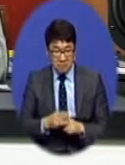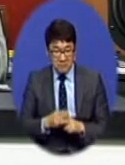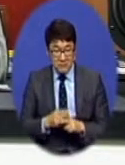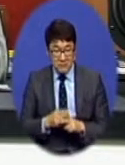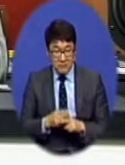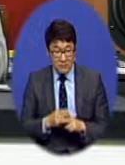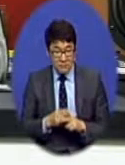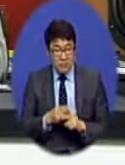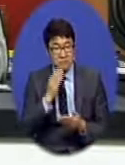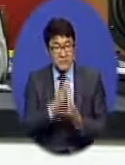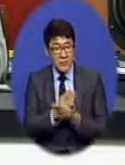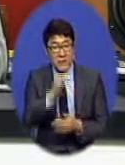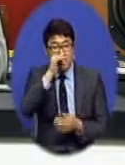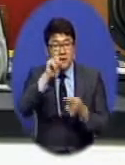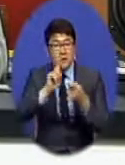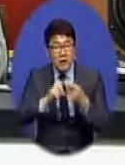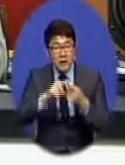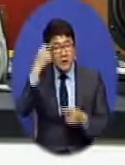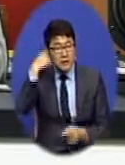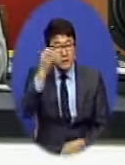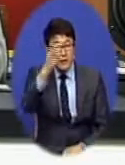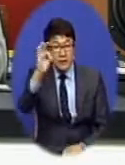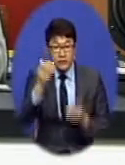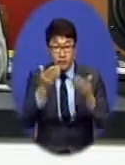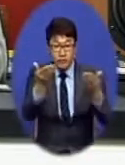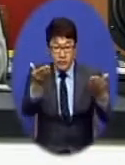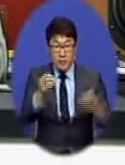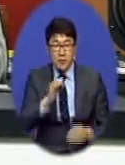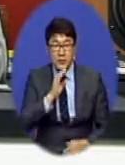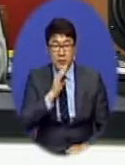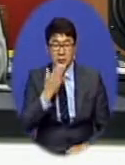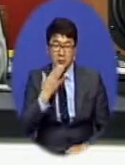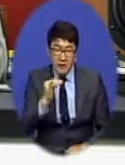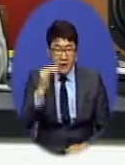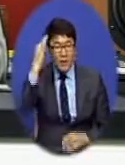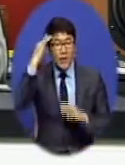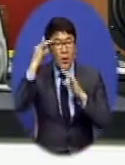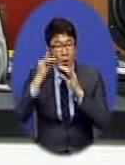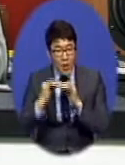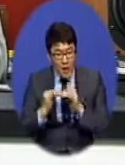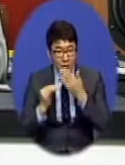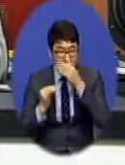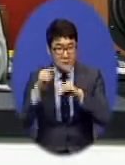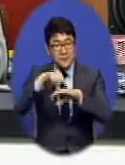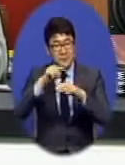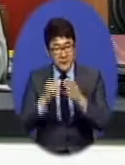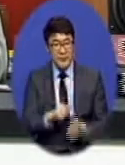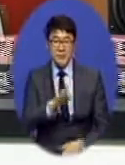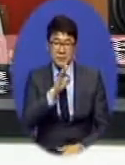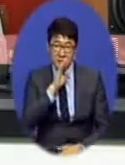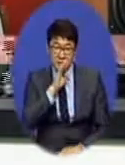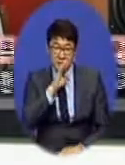있는 그대로의 느낌을 인정해 주는 것이 바로 공감할 수 있는 마음이 아닐까 생각이